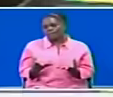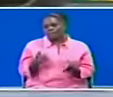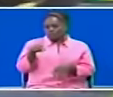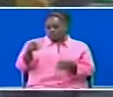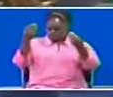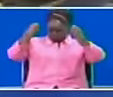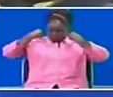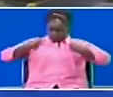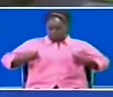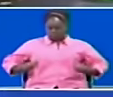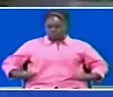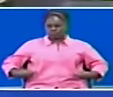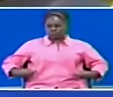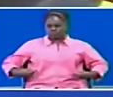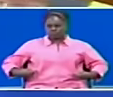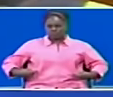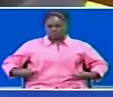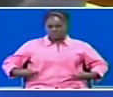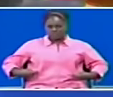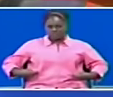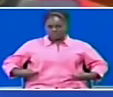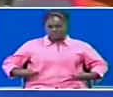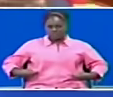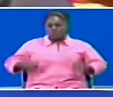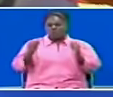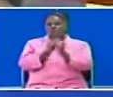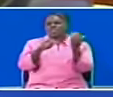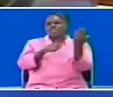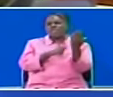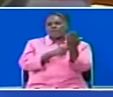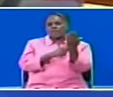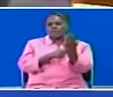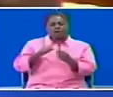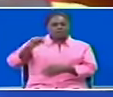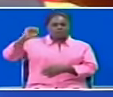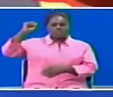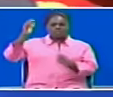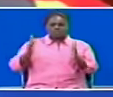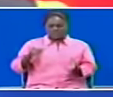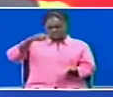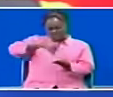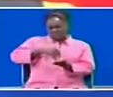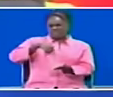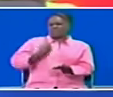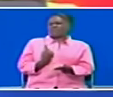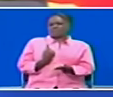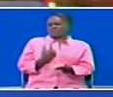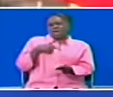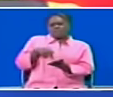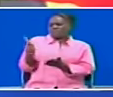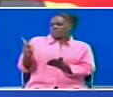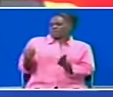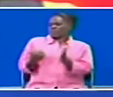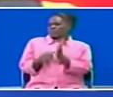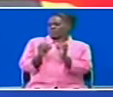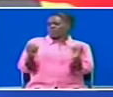can wear the reflector bearing someone's name, including myself, for the week. So they